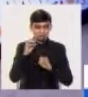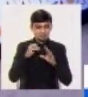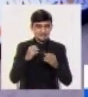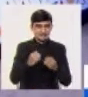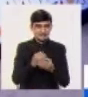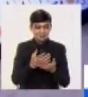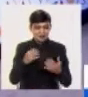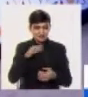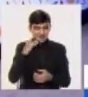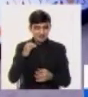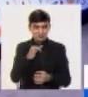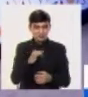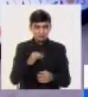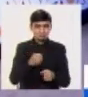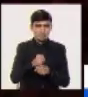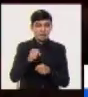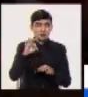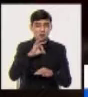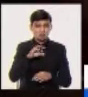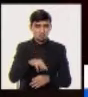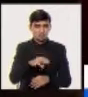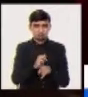надежду на победу над коронавирусом.